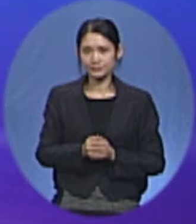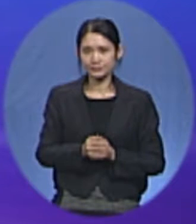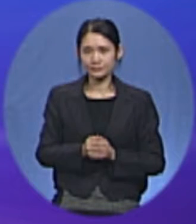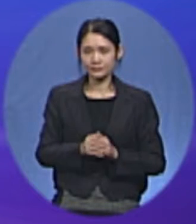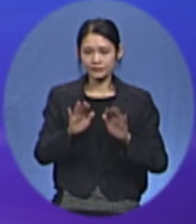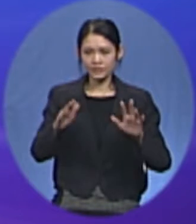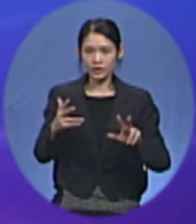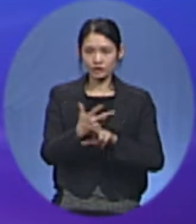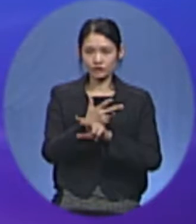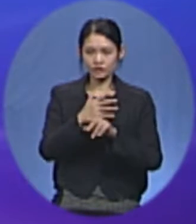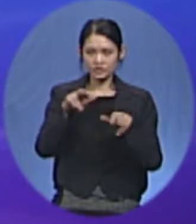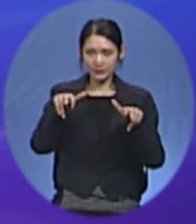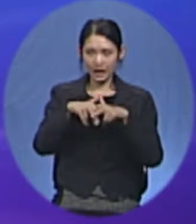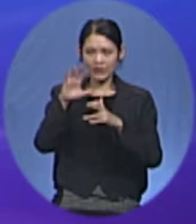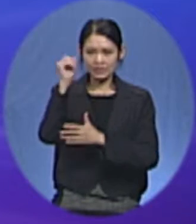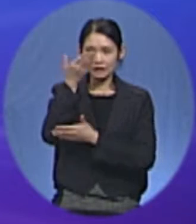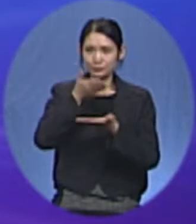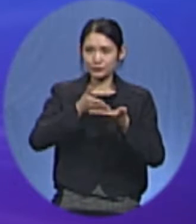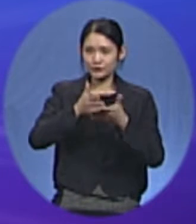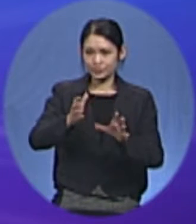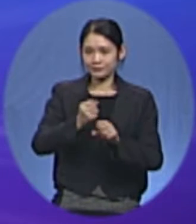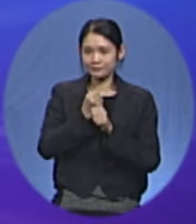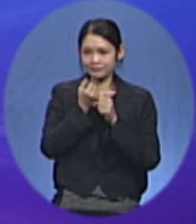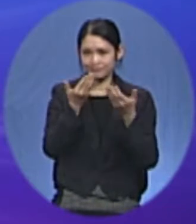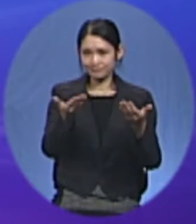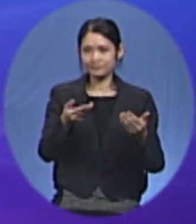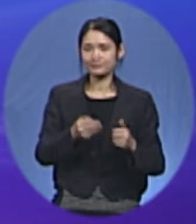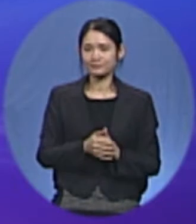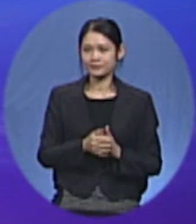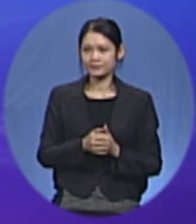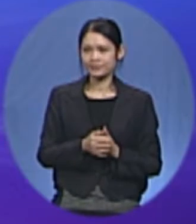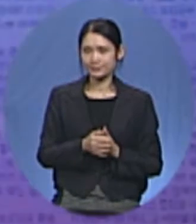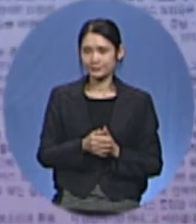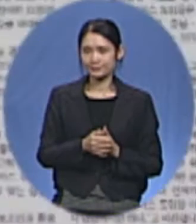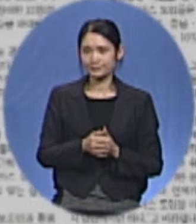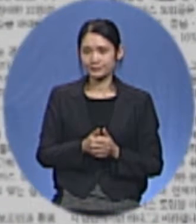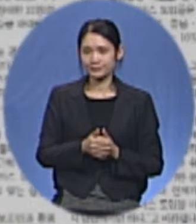이어서 이번 주 장애인신문 브리핑입니다.